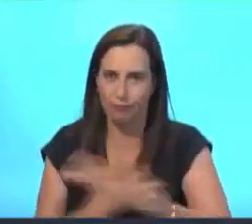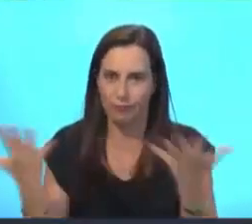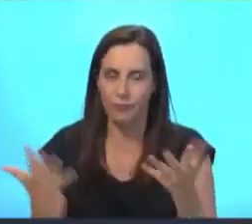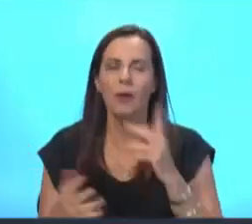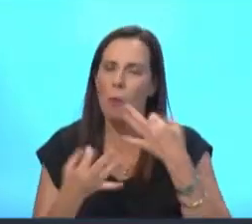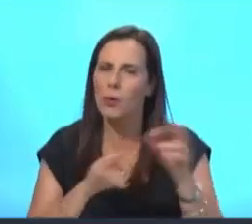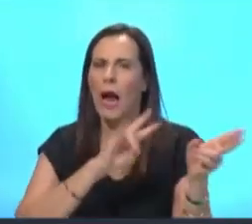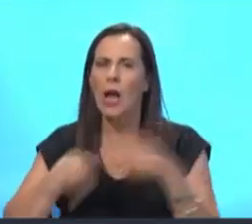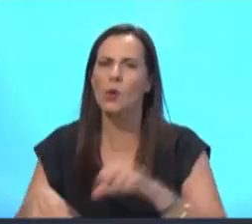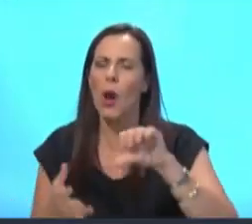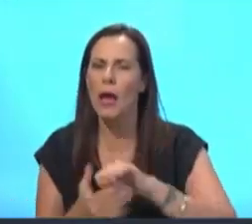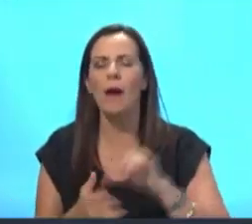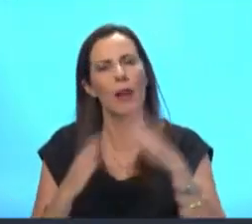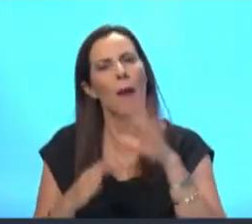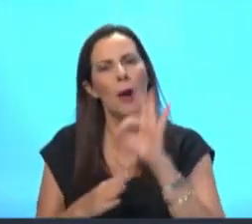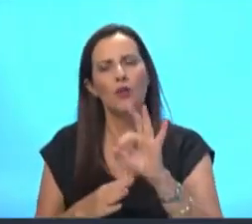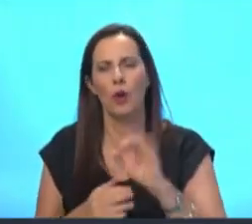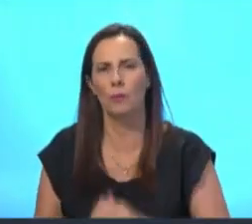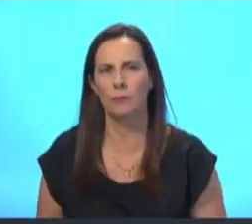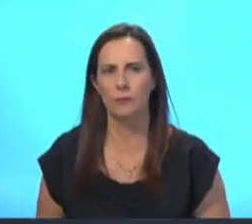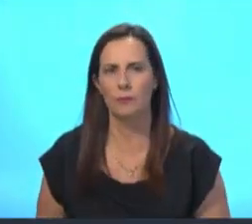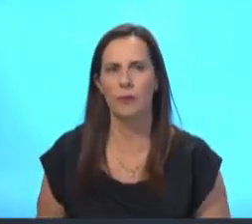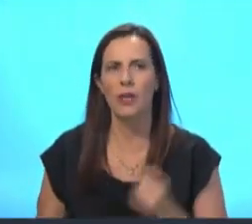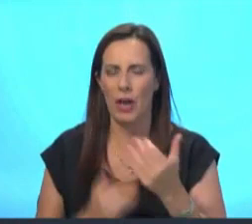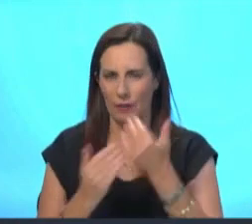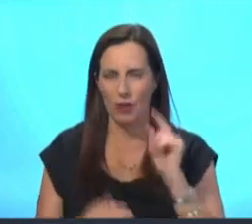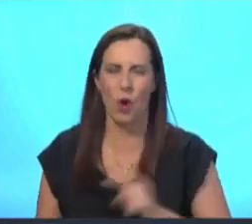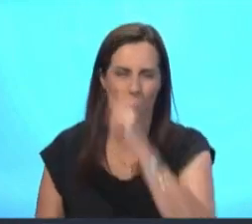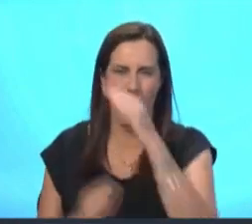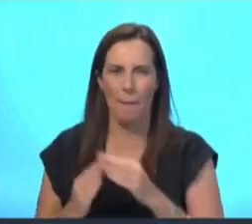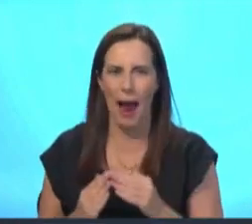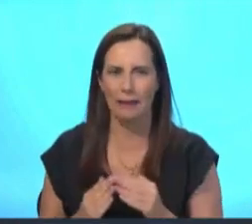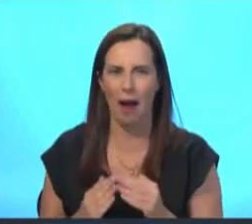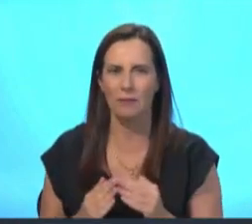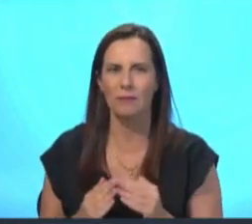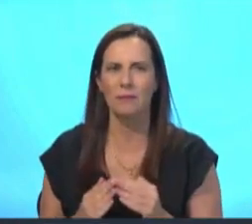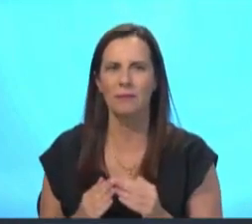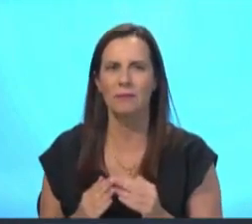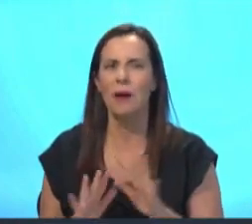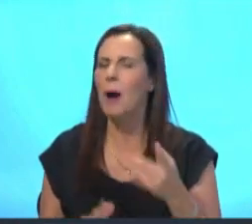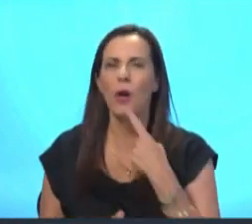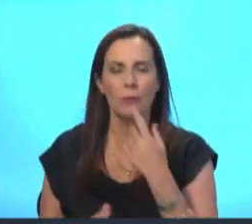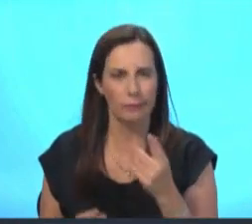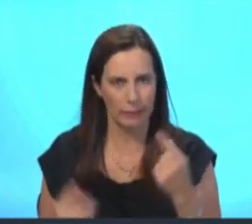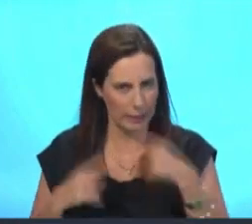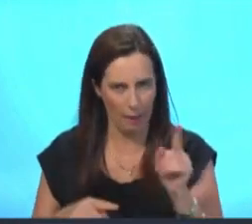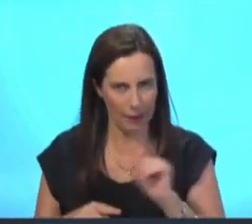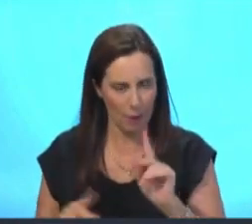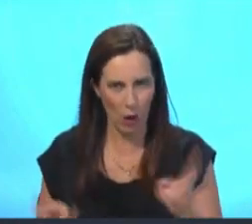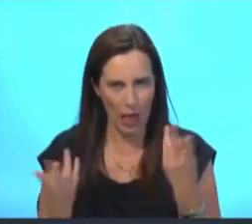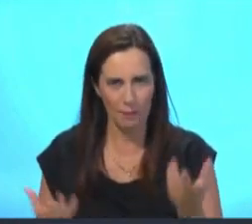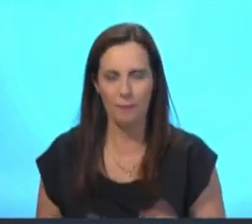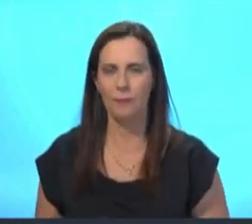לחזור לעיר ולביתו שנמצא בה. שנייה לפני שאתה עולה הביתה, מה אתה אומר? ימים לא